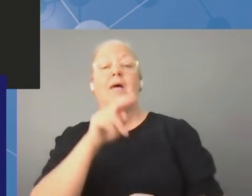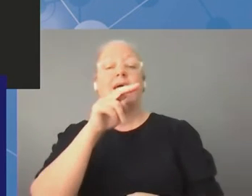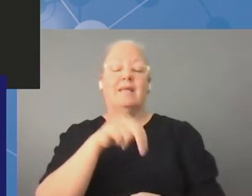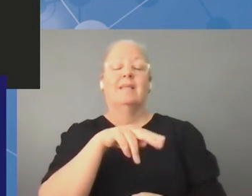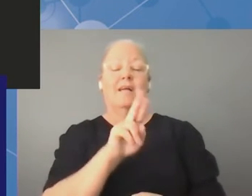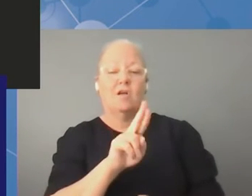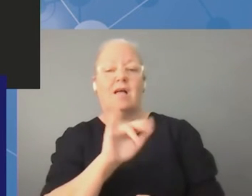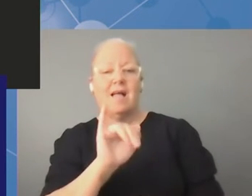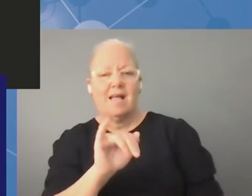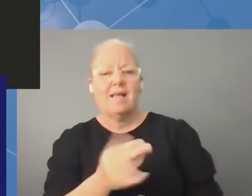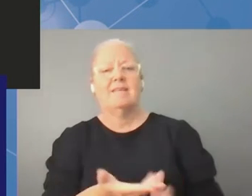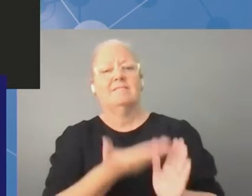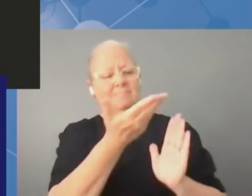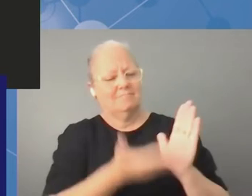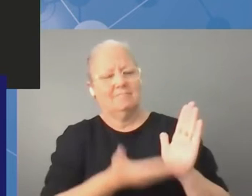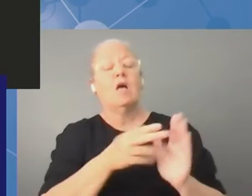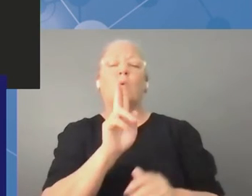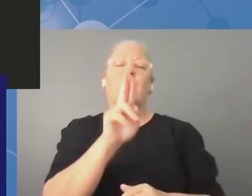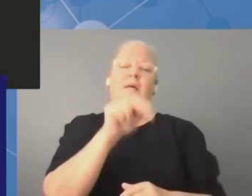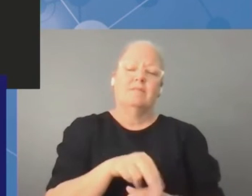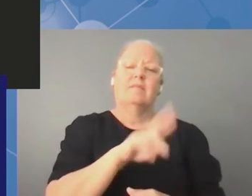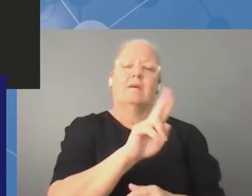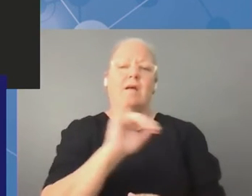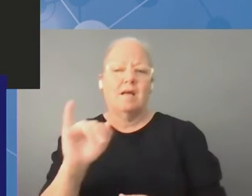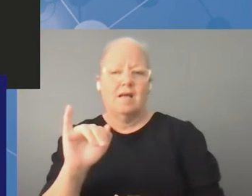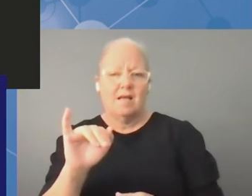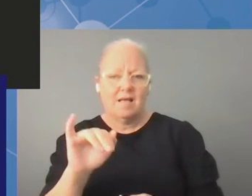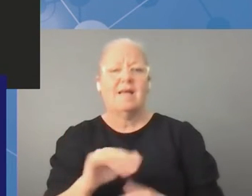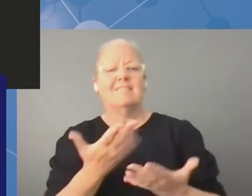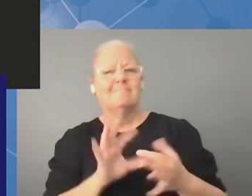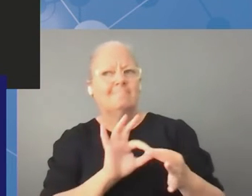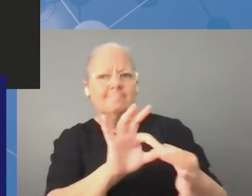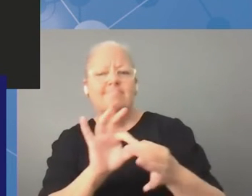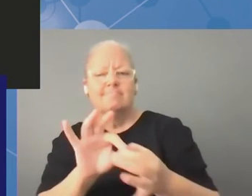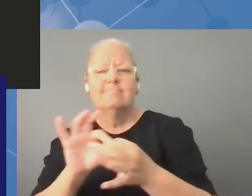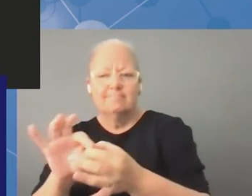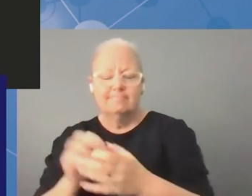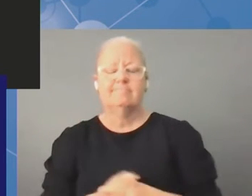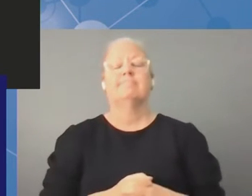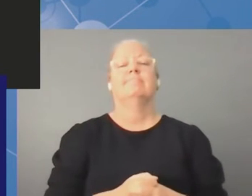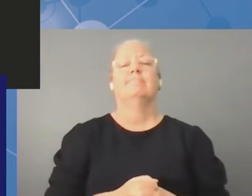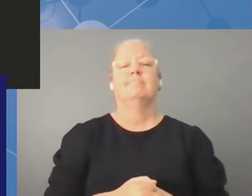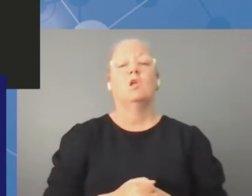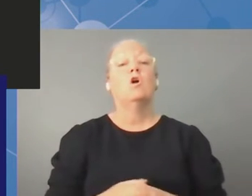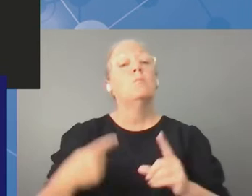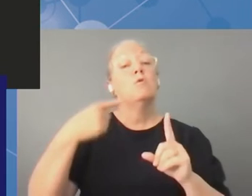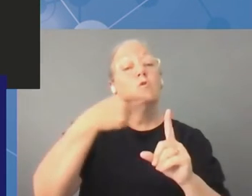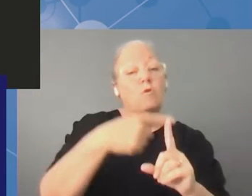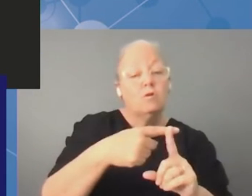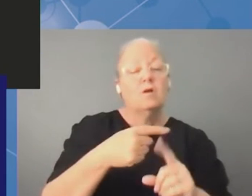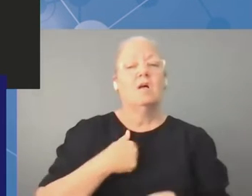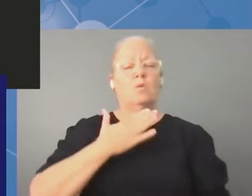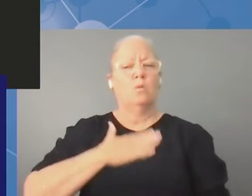И было бы хорошо, если бы сети NRE получили должную